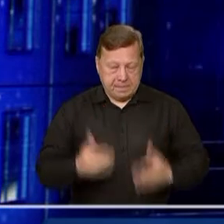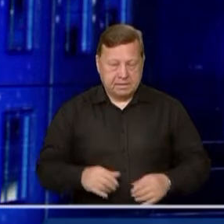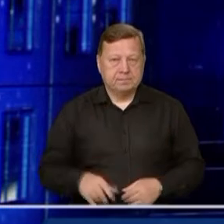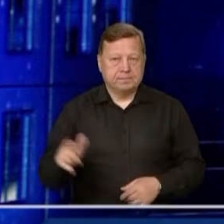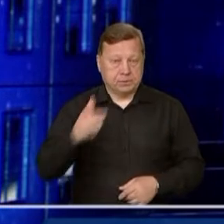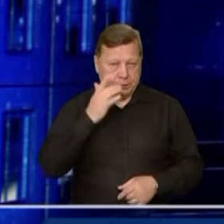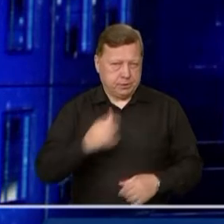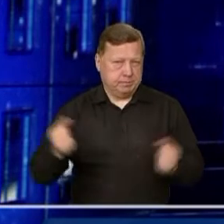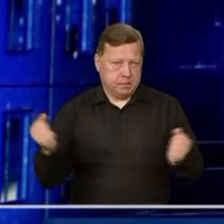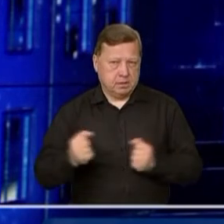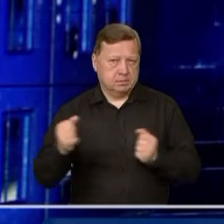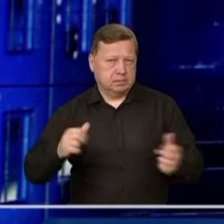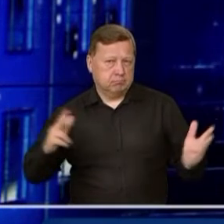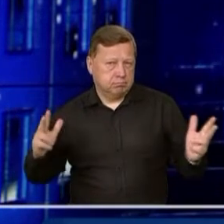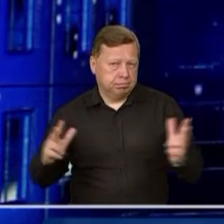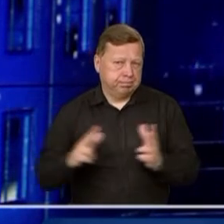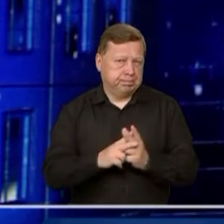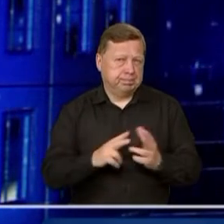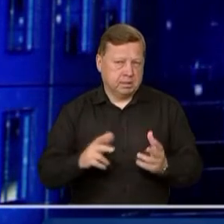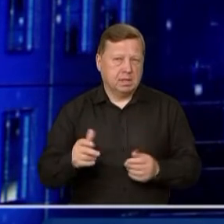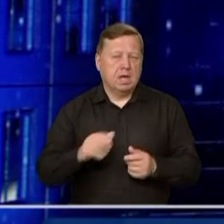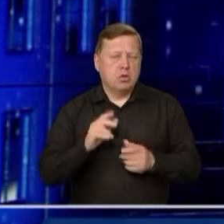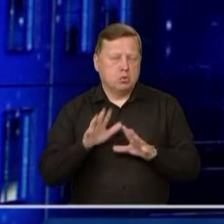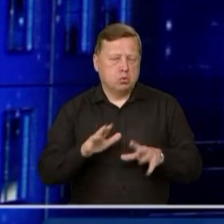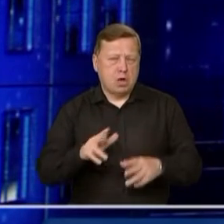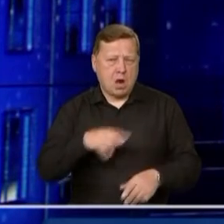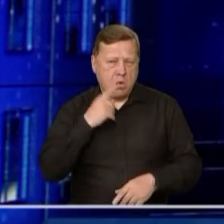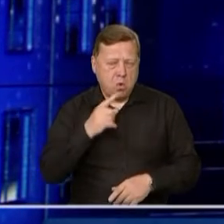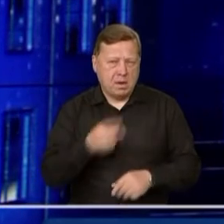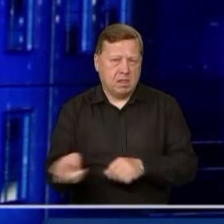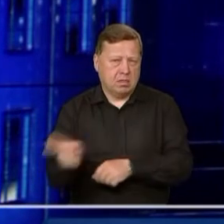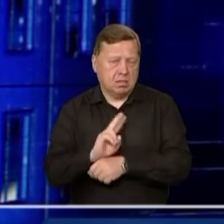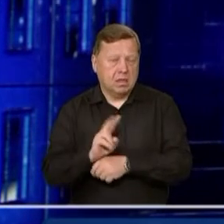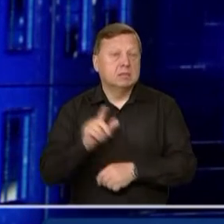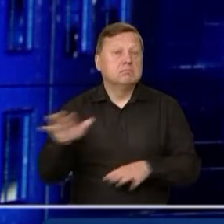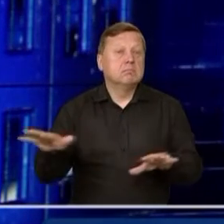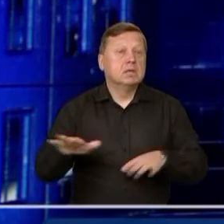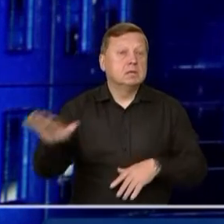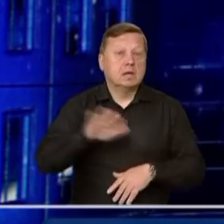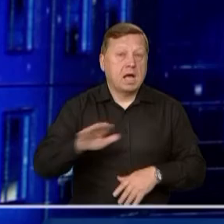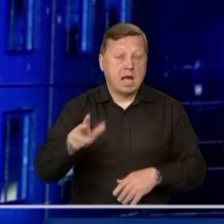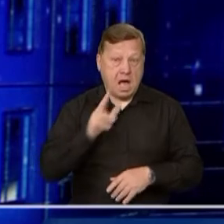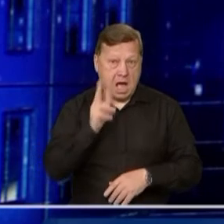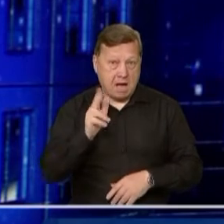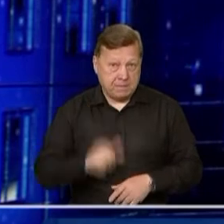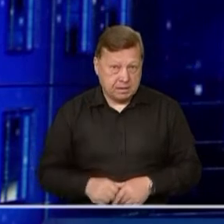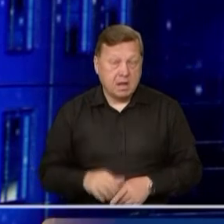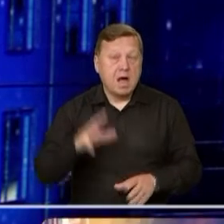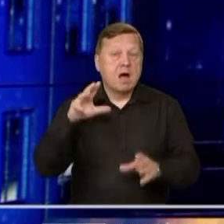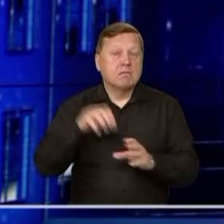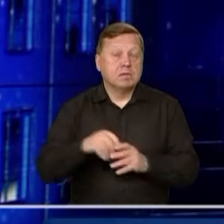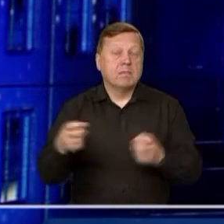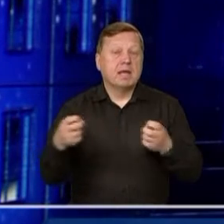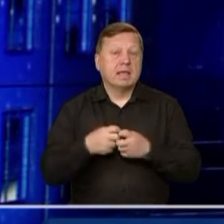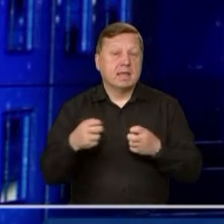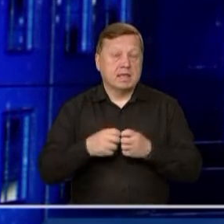bardzo zmasowaną kampanię różnego typu kłamstw i przeinaczeń na kontynencie afrykańskim, używając do tego głównie media społecznościowe.